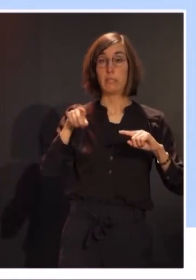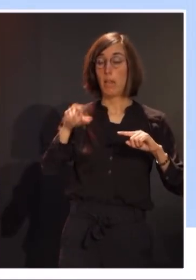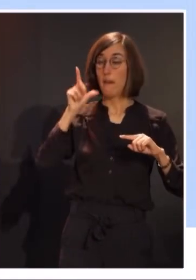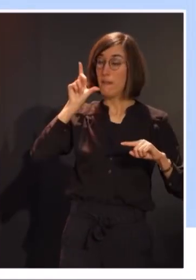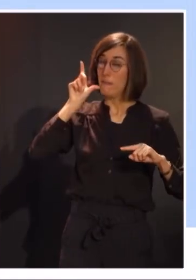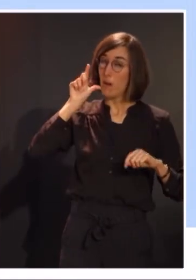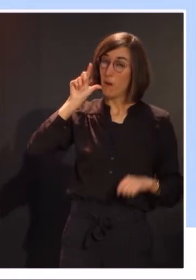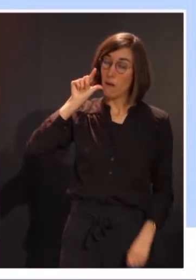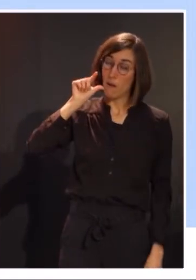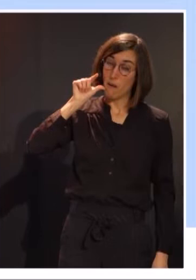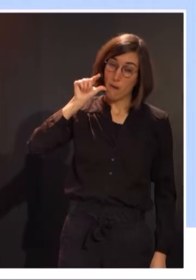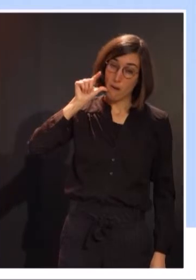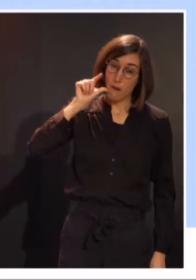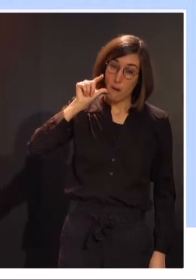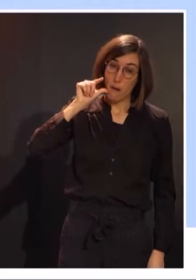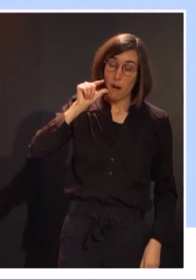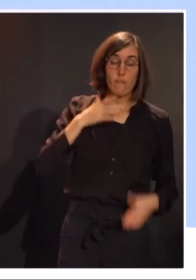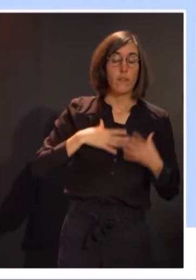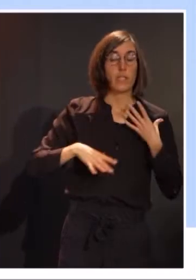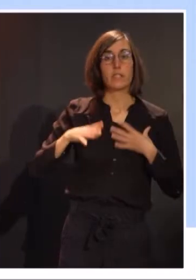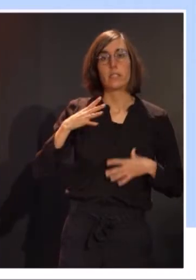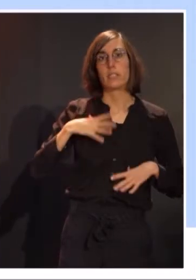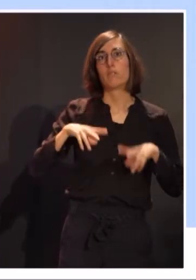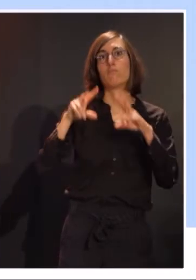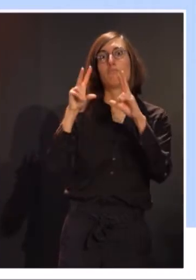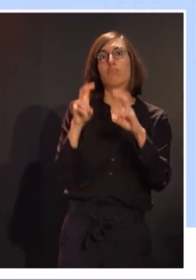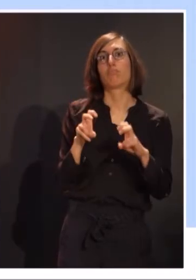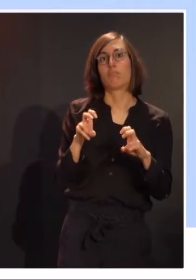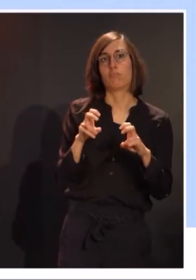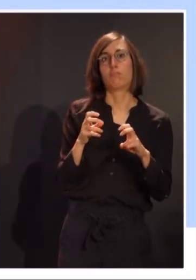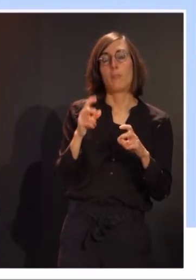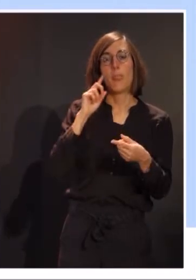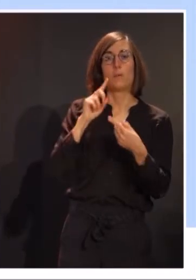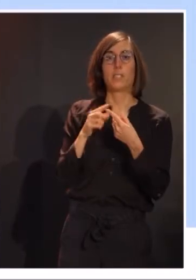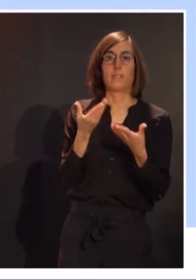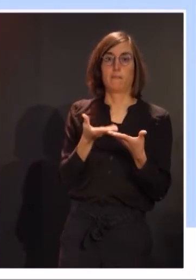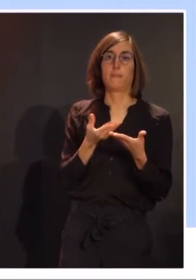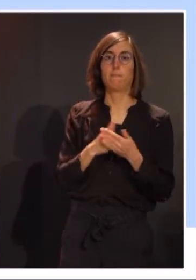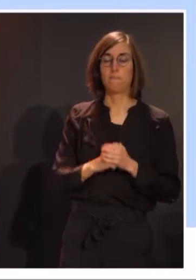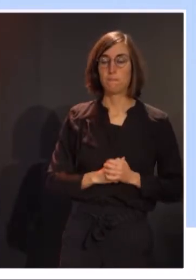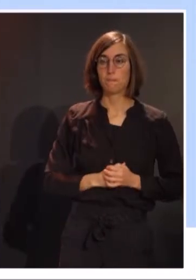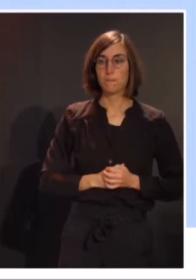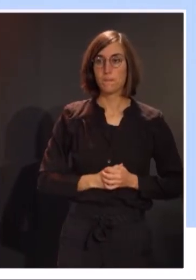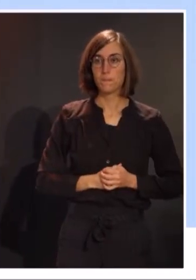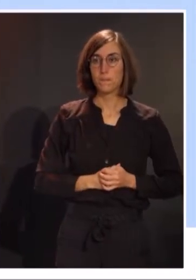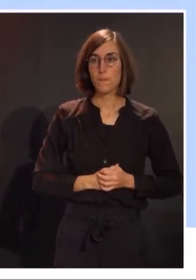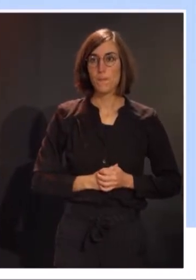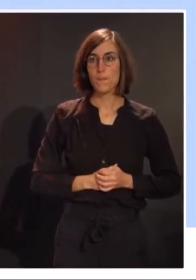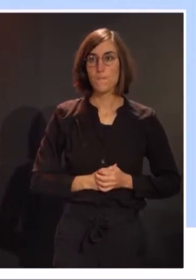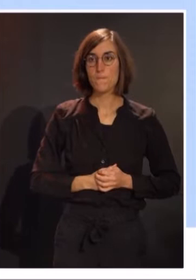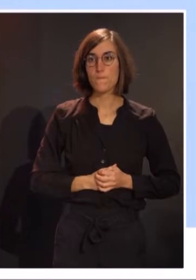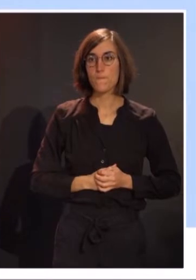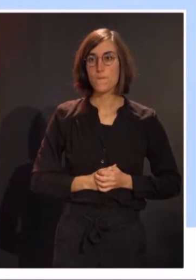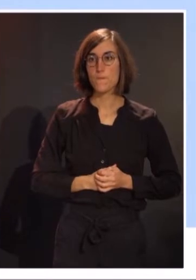fournir tous ses efforts pour pouvoir suivre sa formation. Et